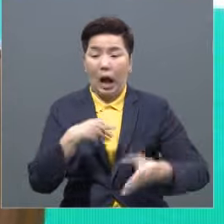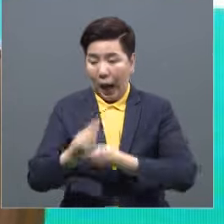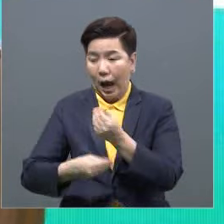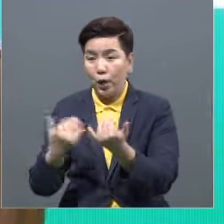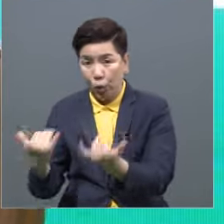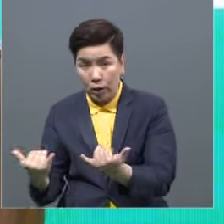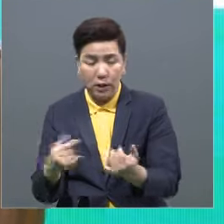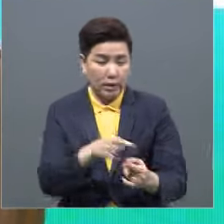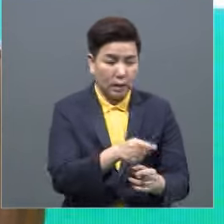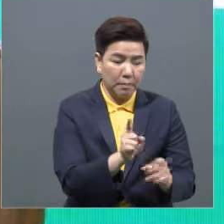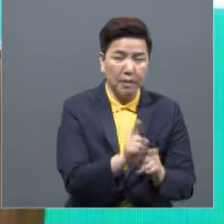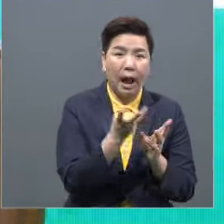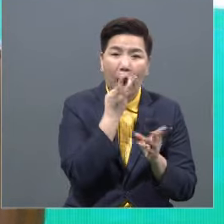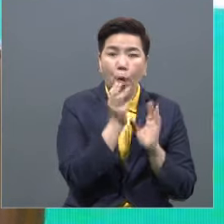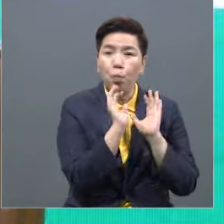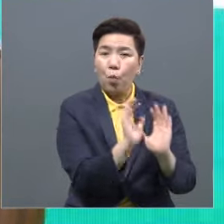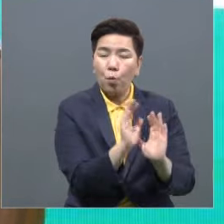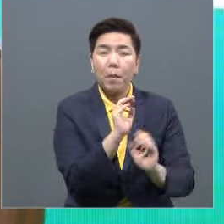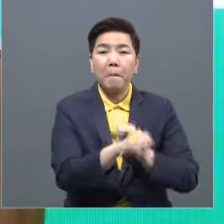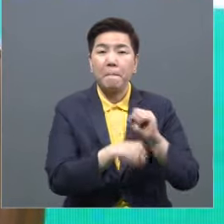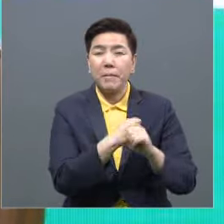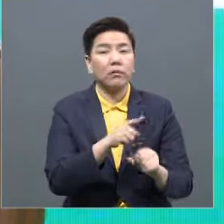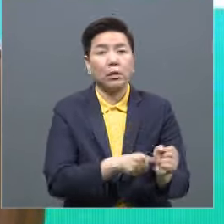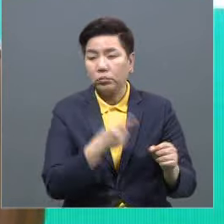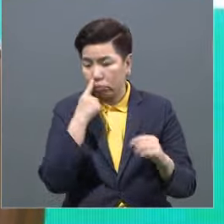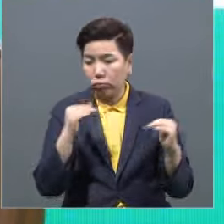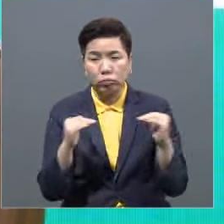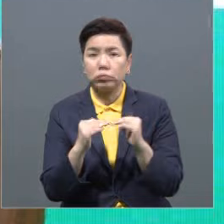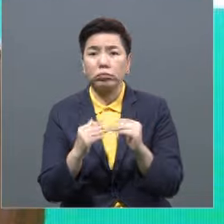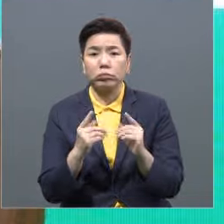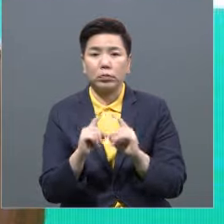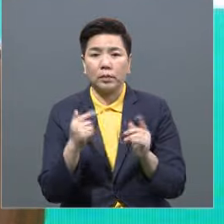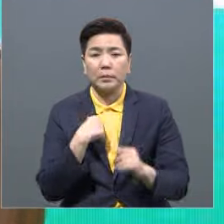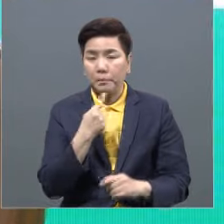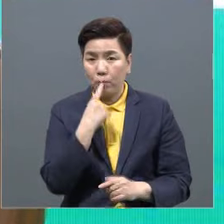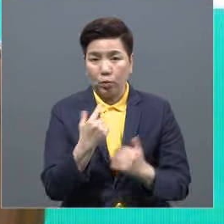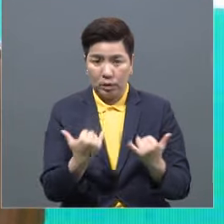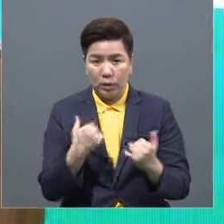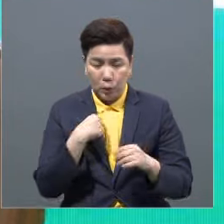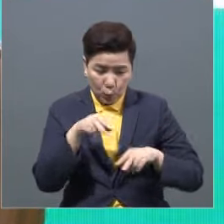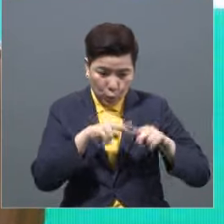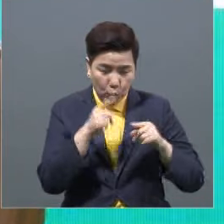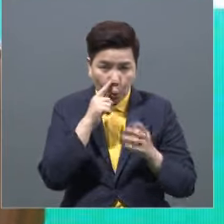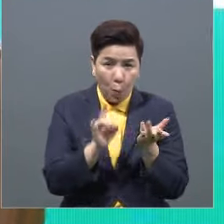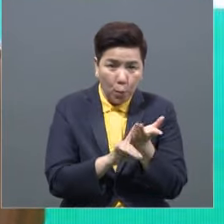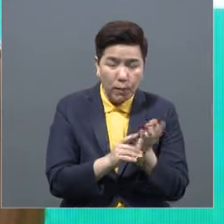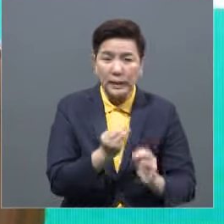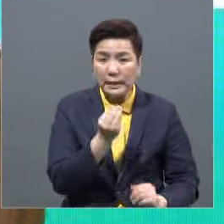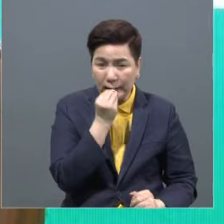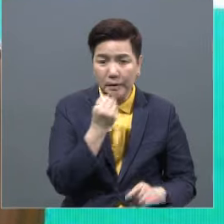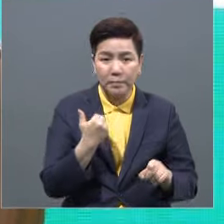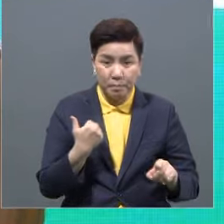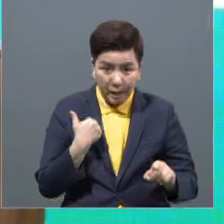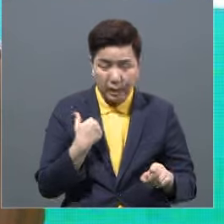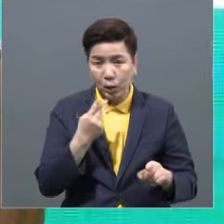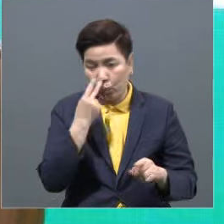จุบันกับตัวข้าวที่ส่งมาตรวจนะครับอันนี้ต้องย้ำตรงนี้นะครับเราตรวจทั้งคุณค่าโภชนาการเ